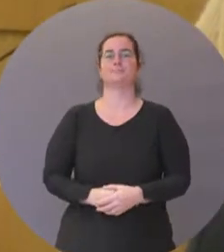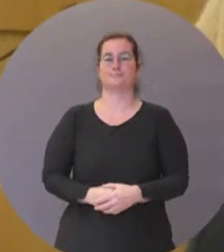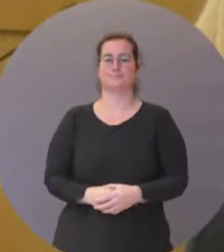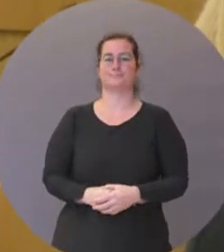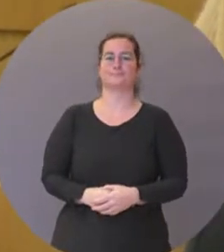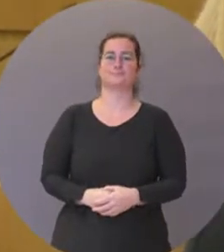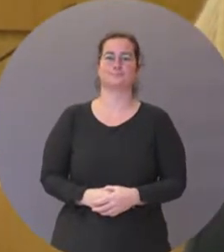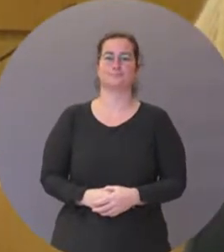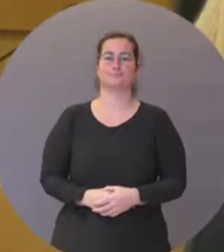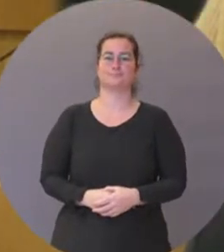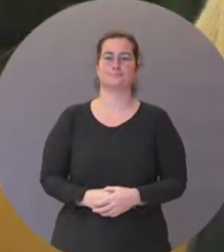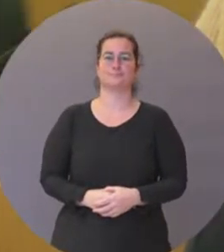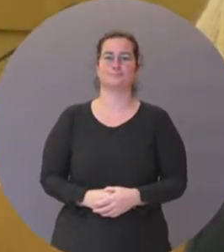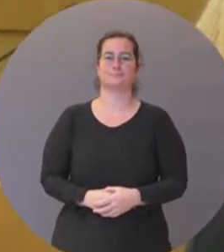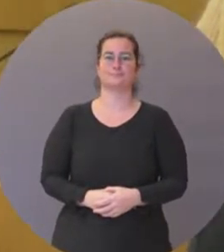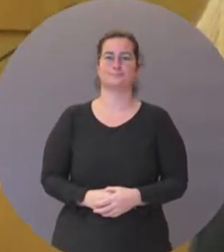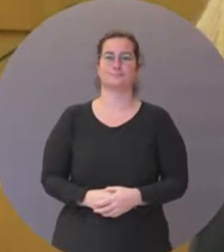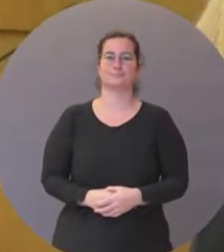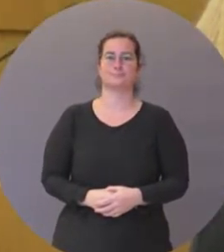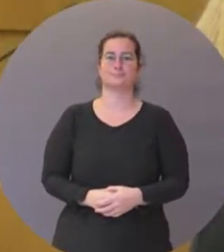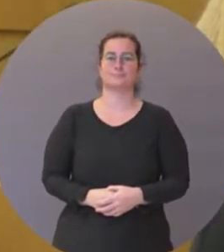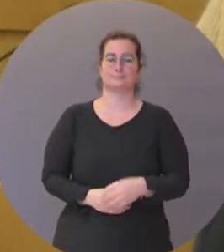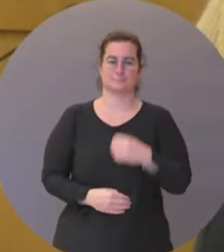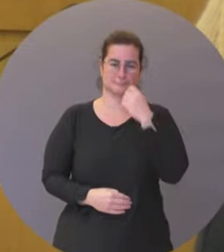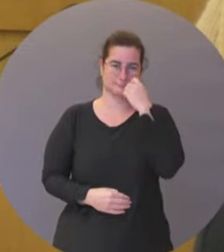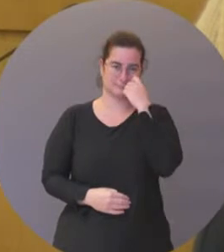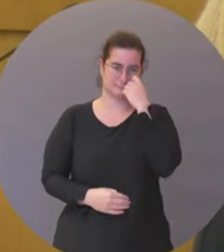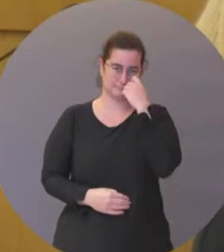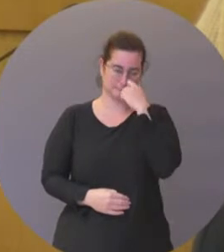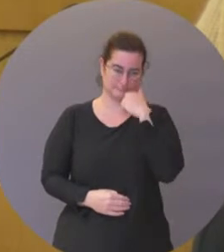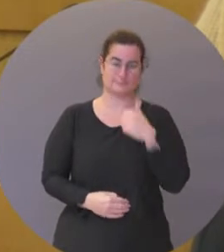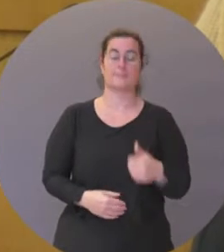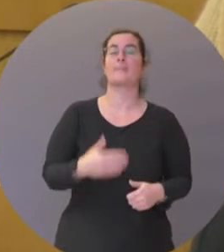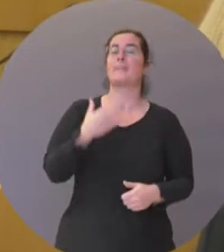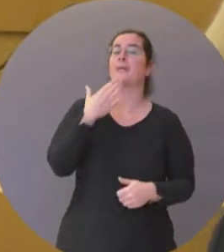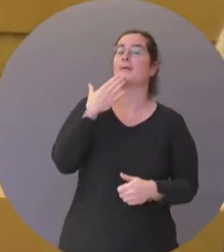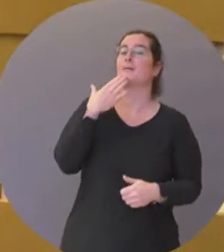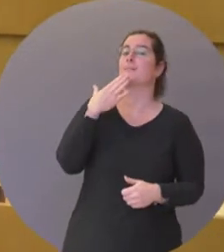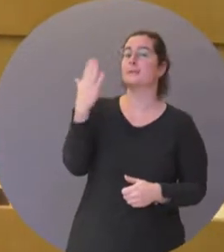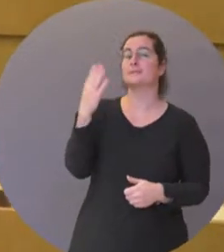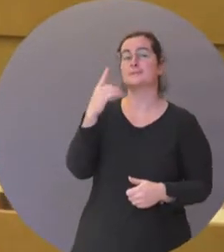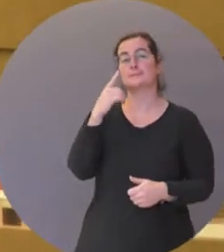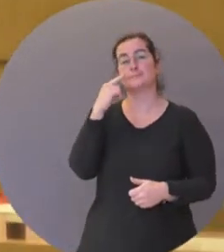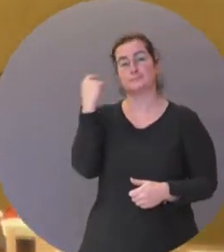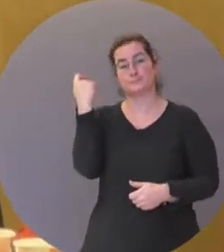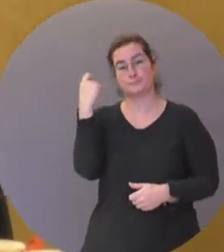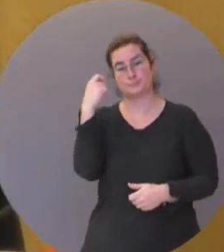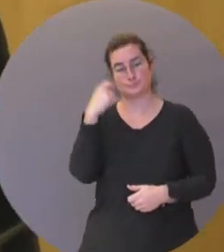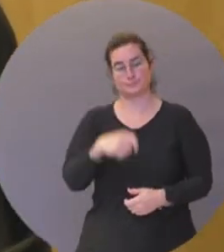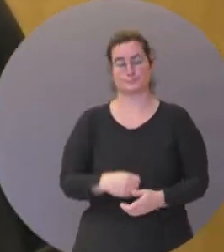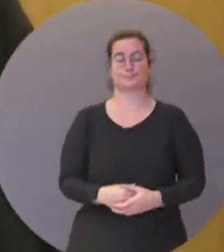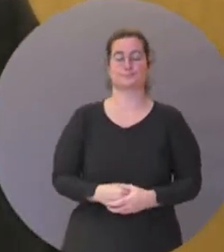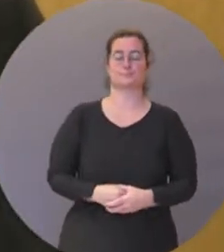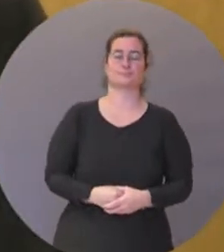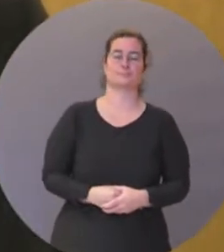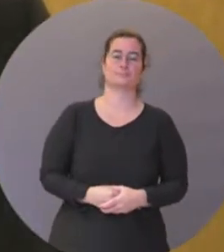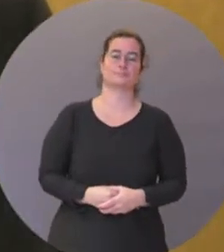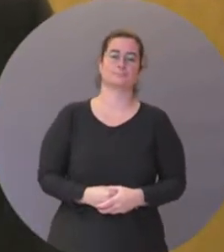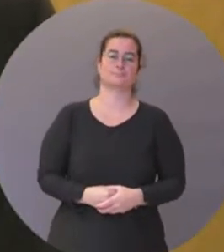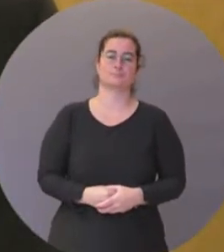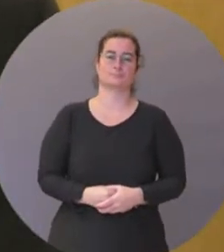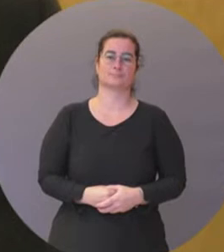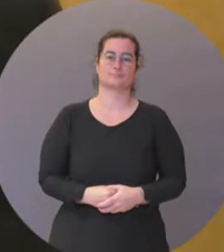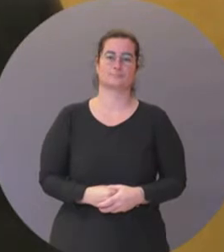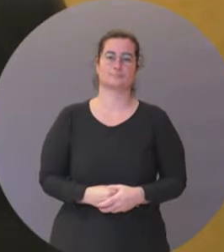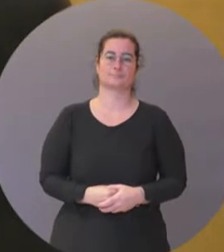merci monsieur le Président quelques quelques remarques et réactions suite aux